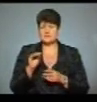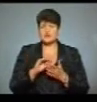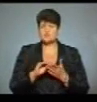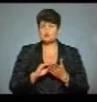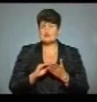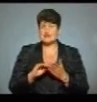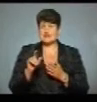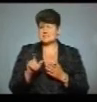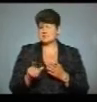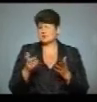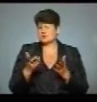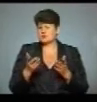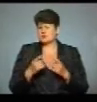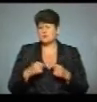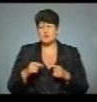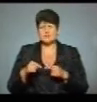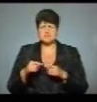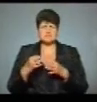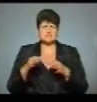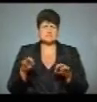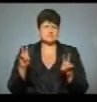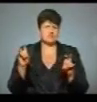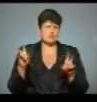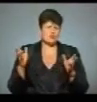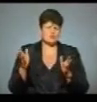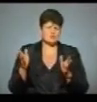журналіста від якоїсь там організації «Свобода»